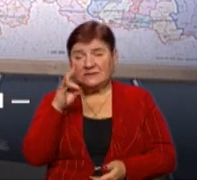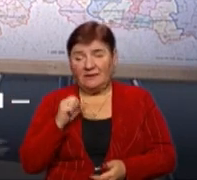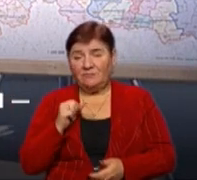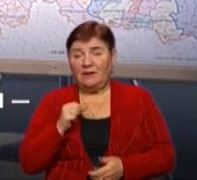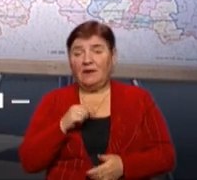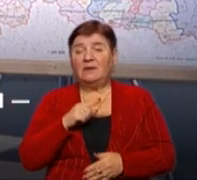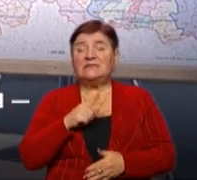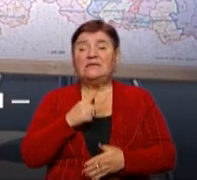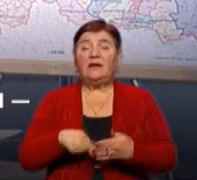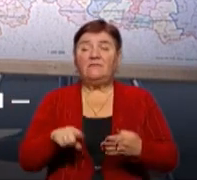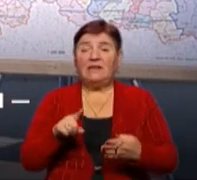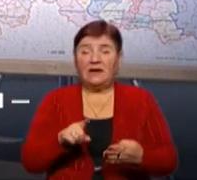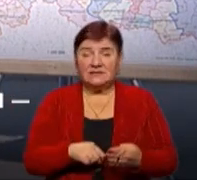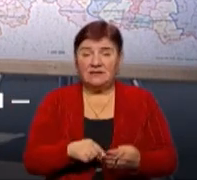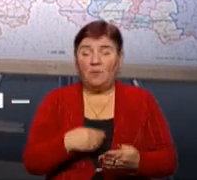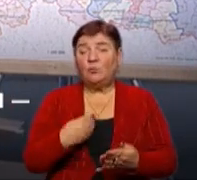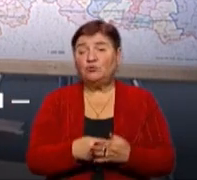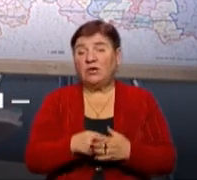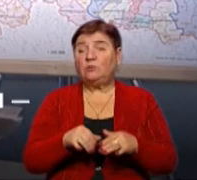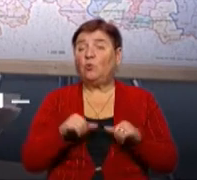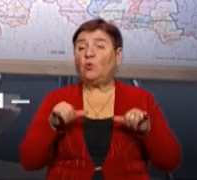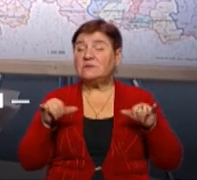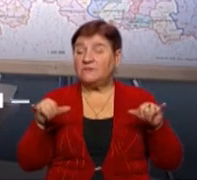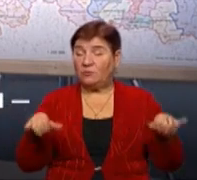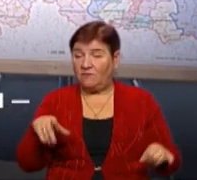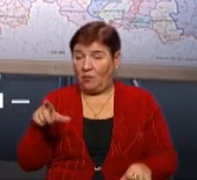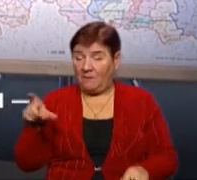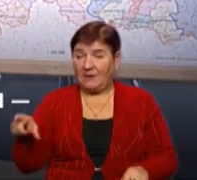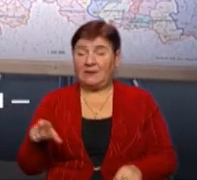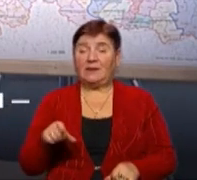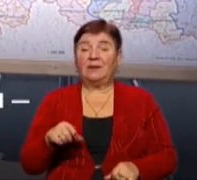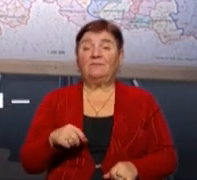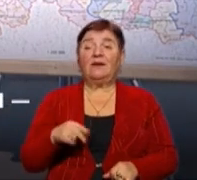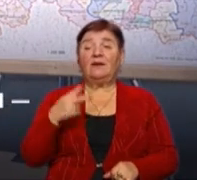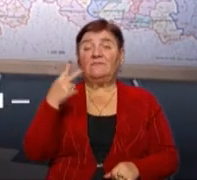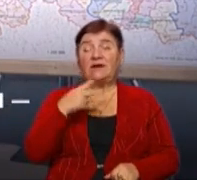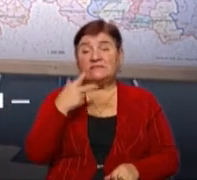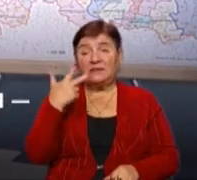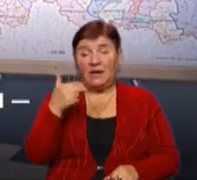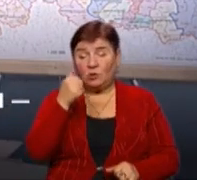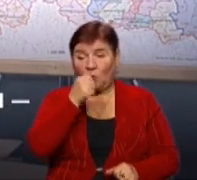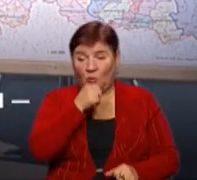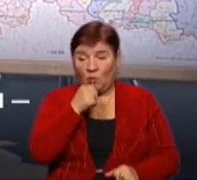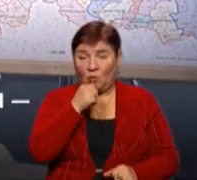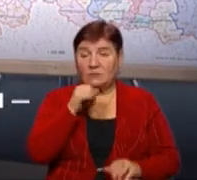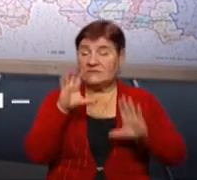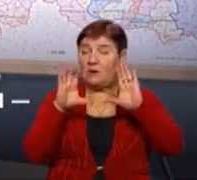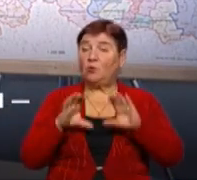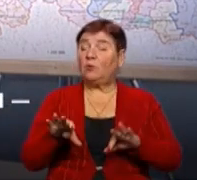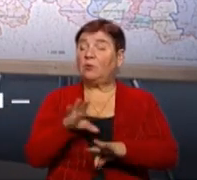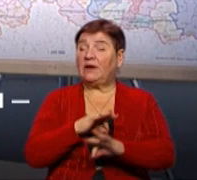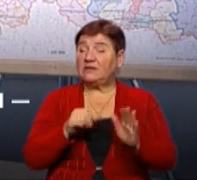питаннями, наприклад, з ліквідацією бюджету розвитку в громадах з 23-го року, це